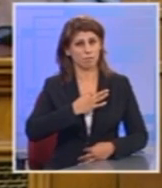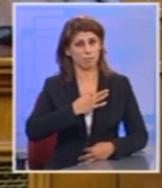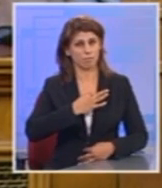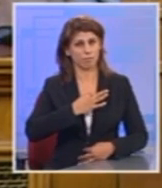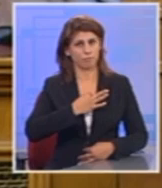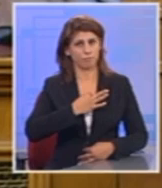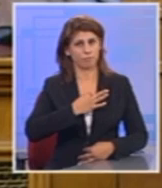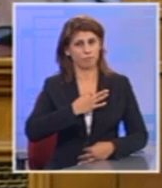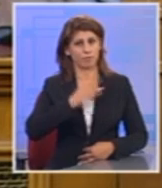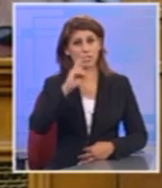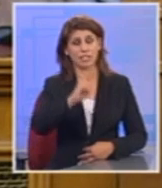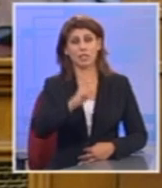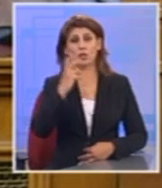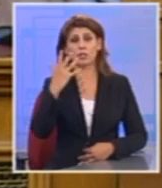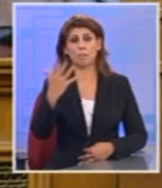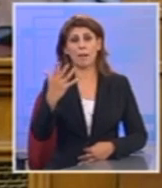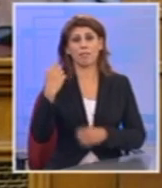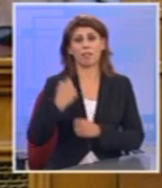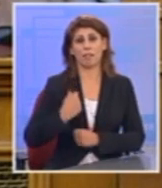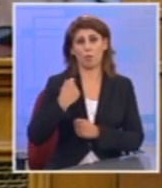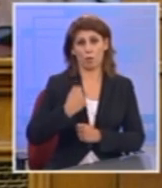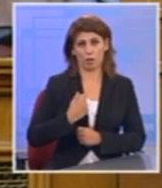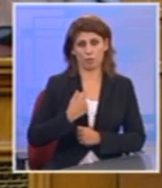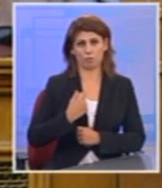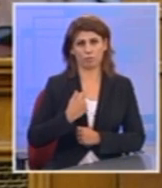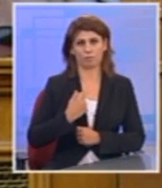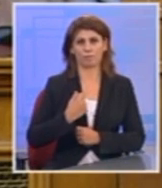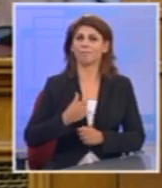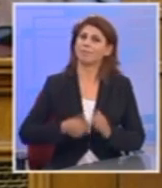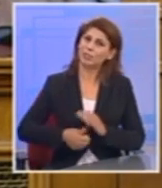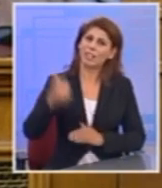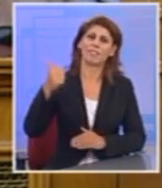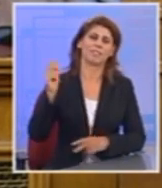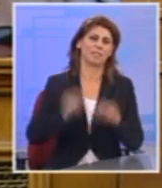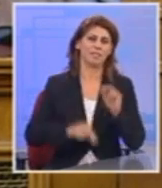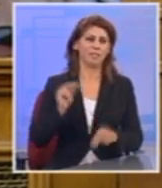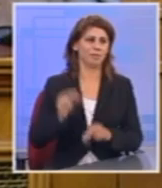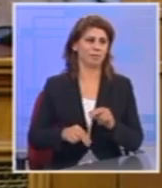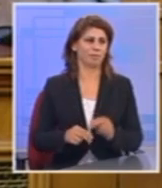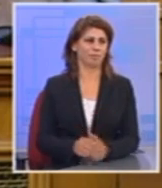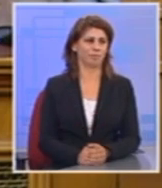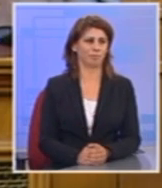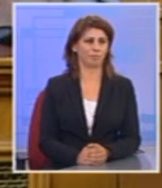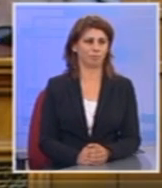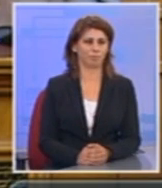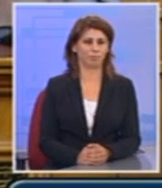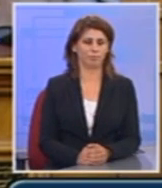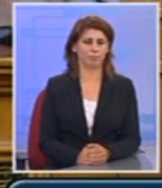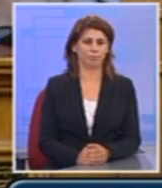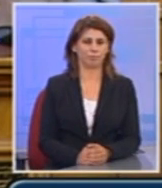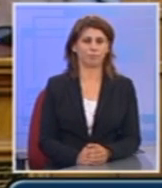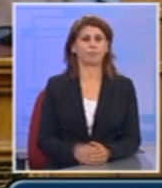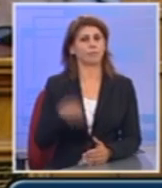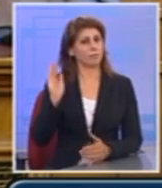στις 25 ιανουαρίου που κέρδισαν τις εκλογές και για να μπορέσει